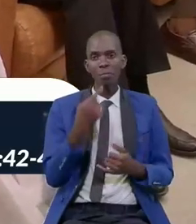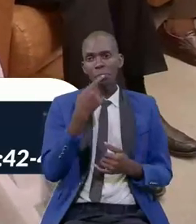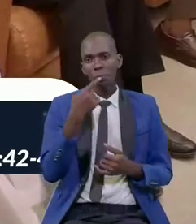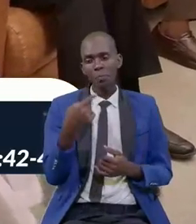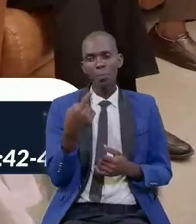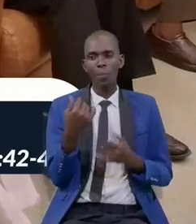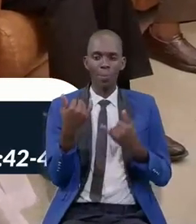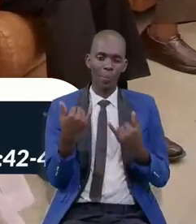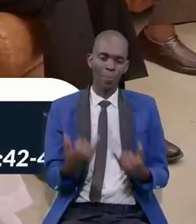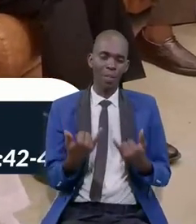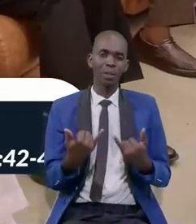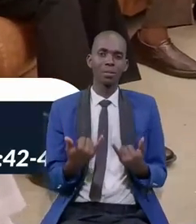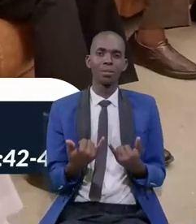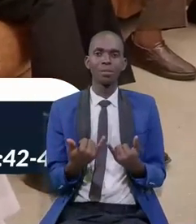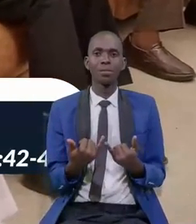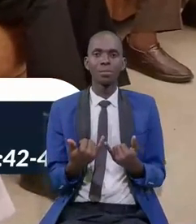Et maintenant,